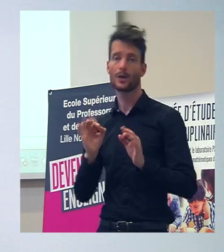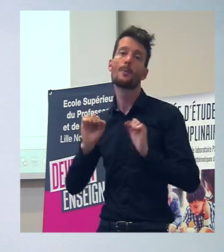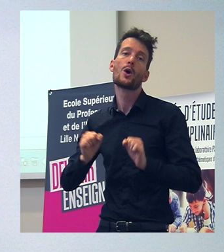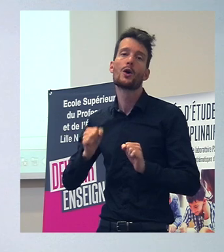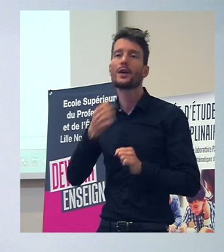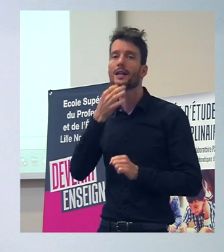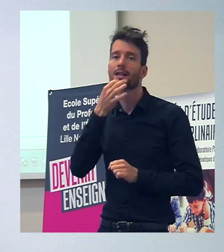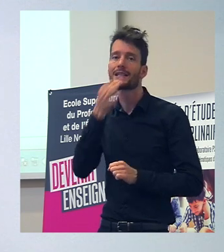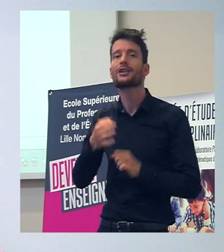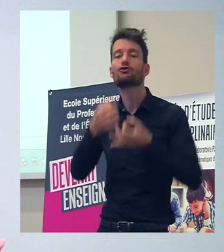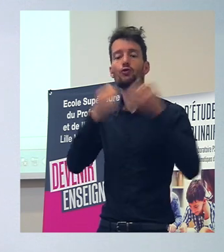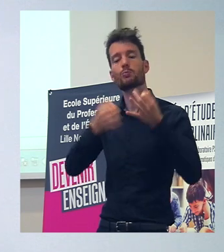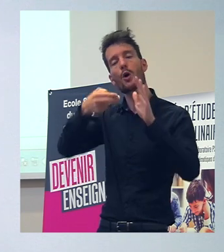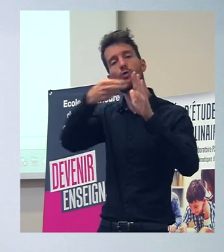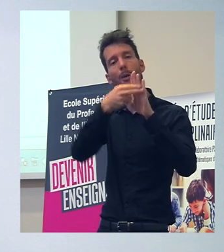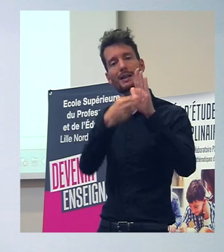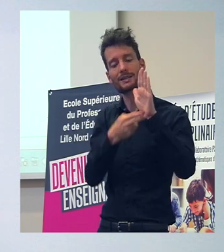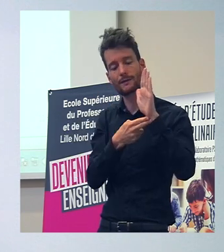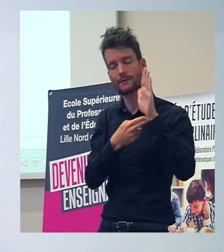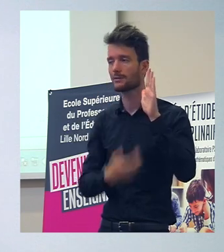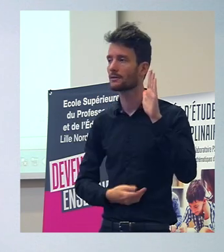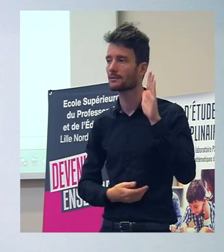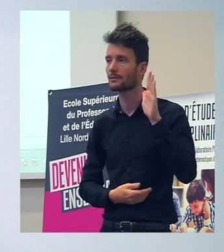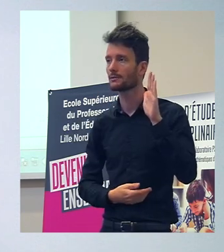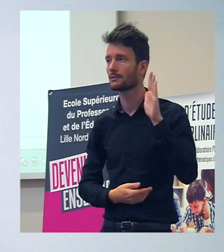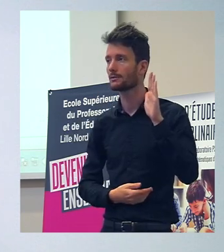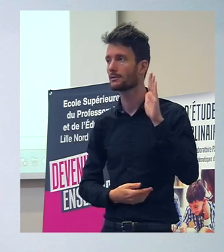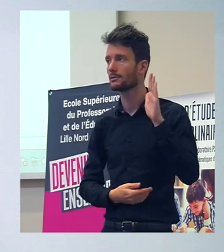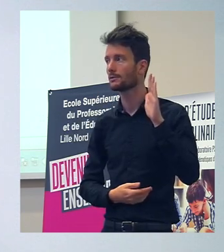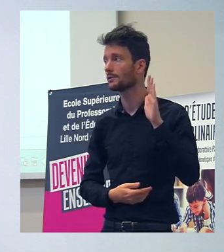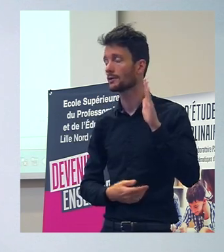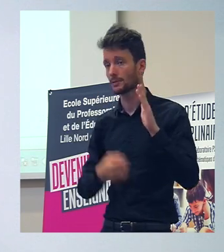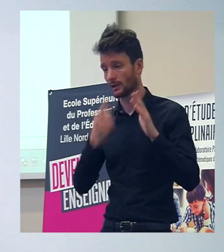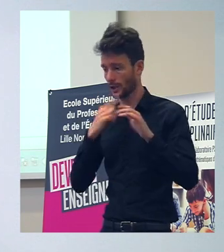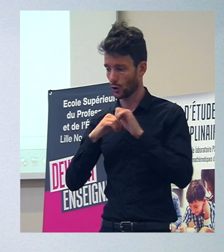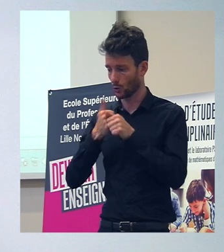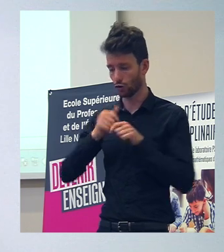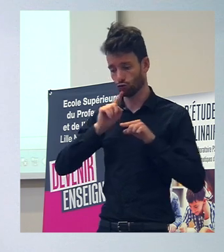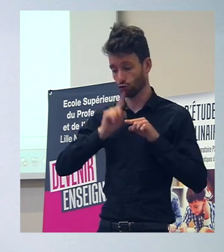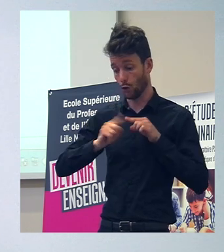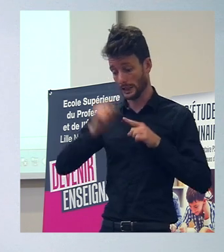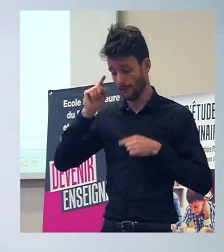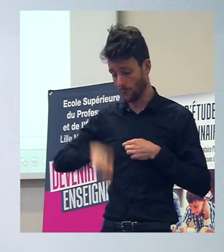jugement normatif, c'est-à-dire de jugement qui porte sur ce que l'on doit